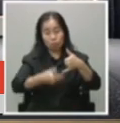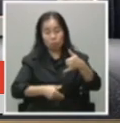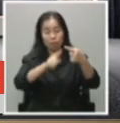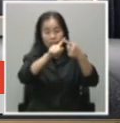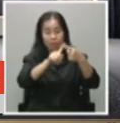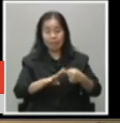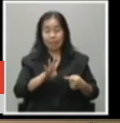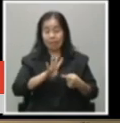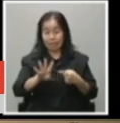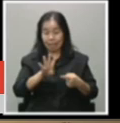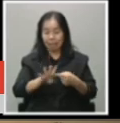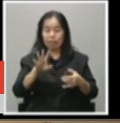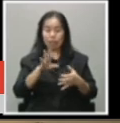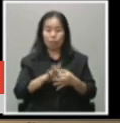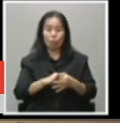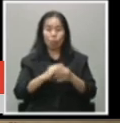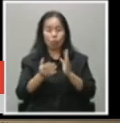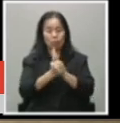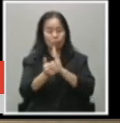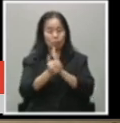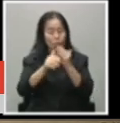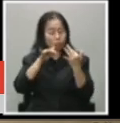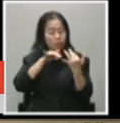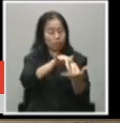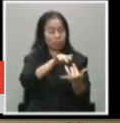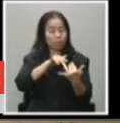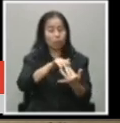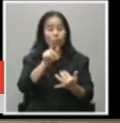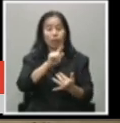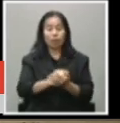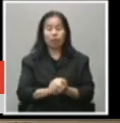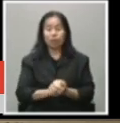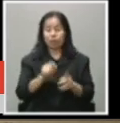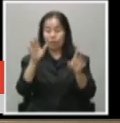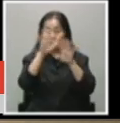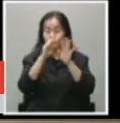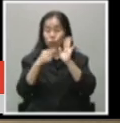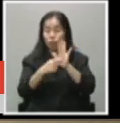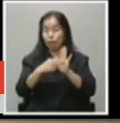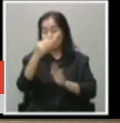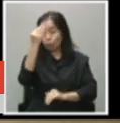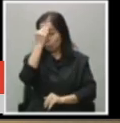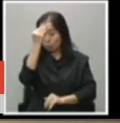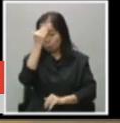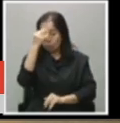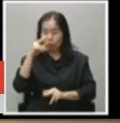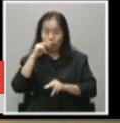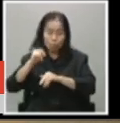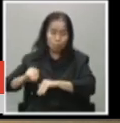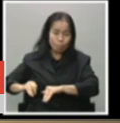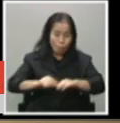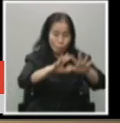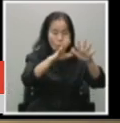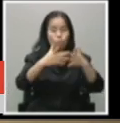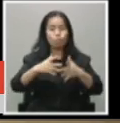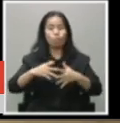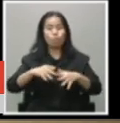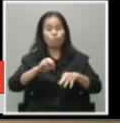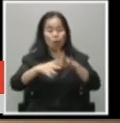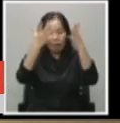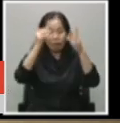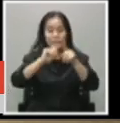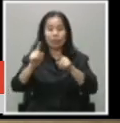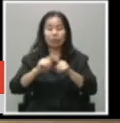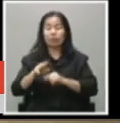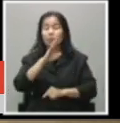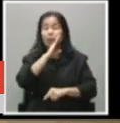ในการสื่อสารในภาวะวิกฤตนะคะเหตุการณ์ที่ประเทศญี่ปุ่นนะคะไม่ว่าจะเป็นเหตุการณ์สึนามิโรงไฟฟ้านิวเคลียร์ถ้าหากว่าผู้น